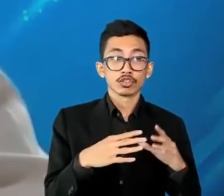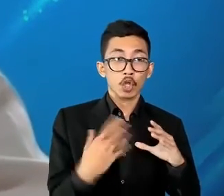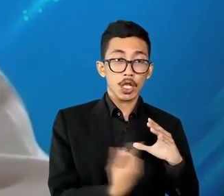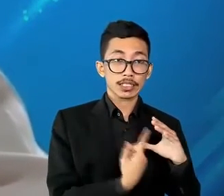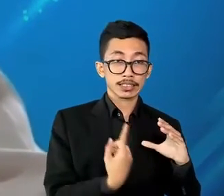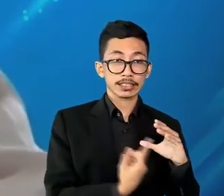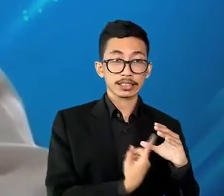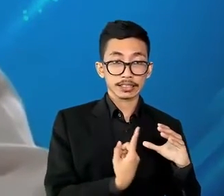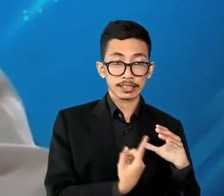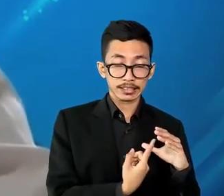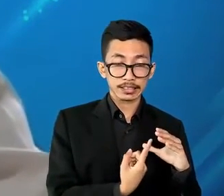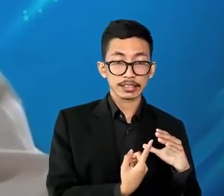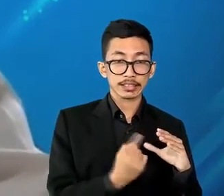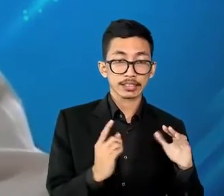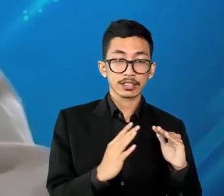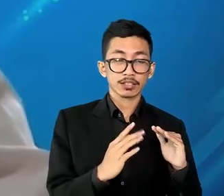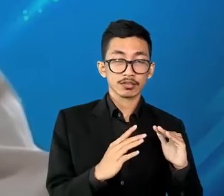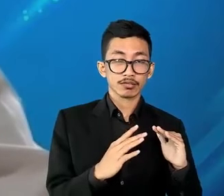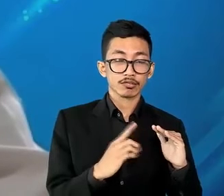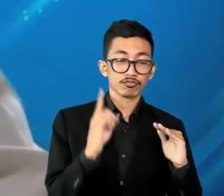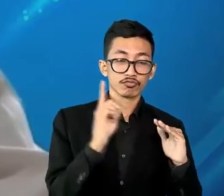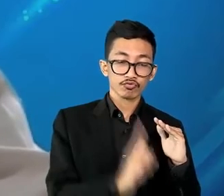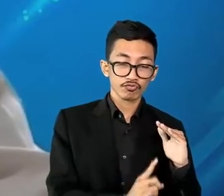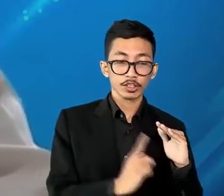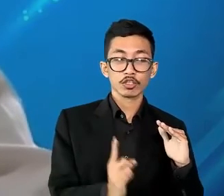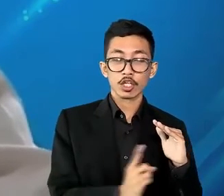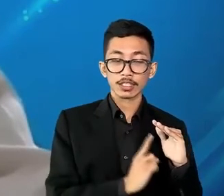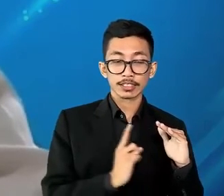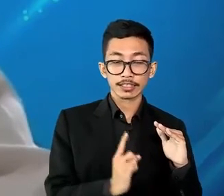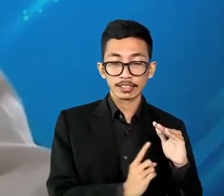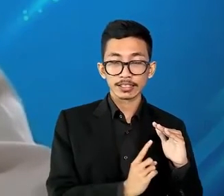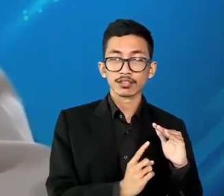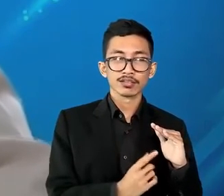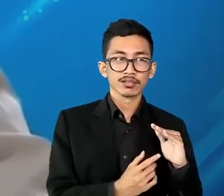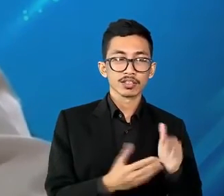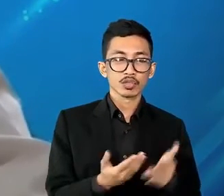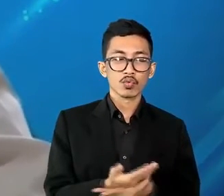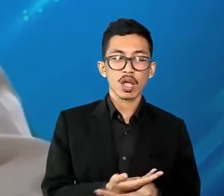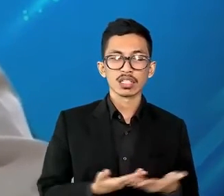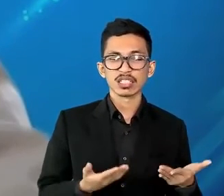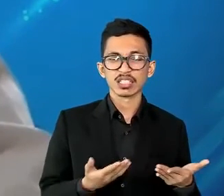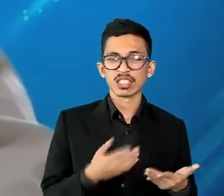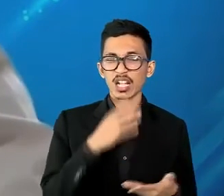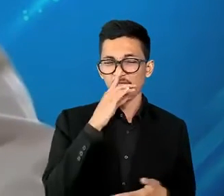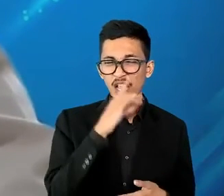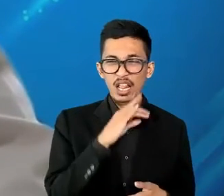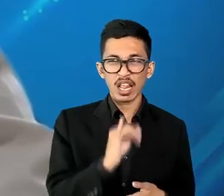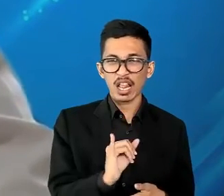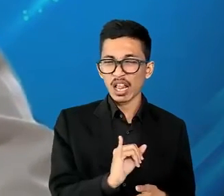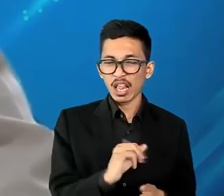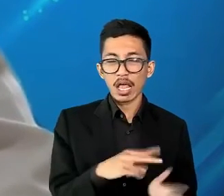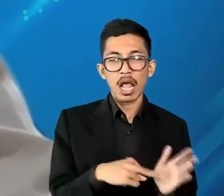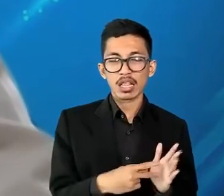itu ditinggalkan di situ, kemudian kondisinya tidak memungkinkan, akan menjadi